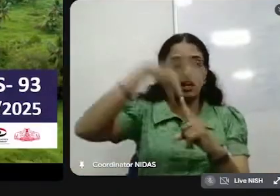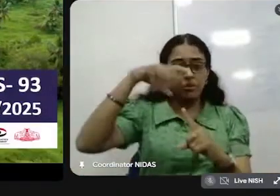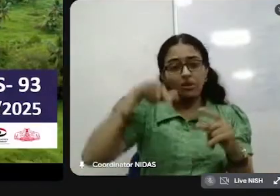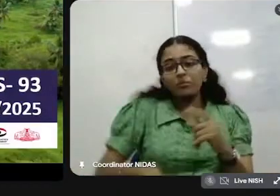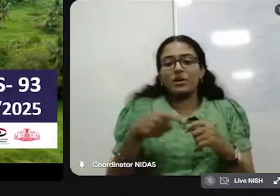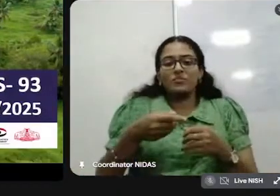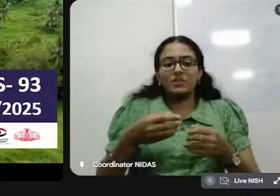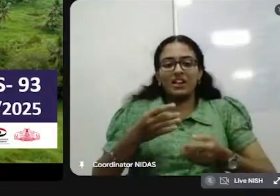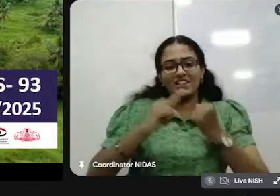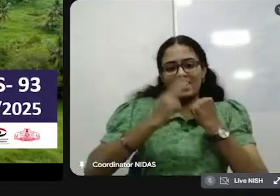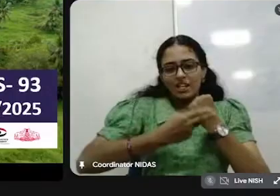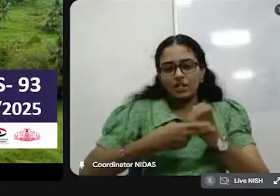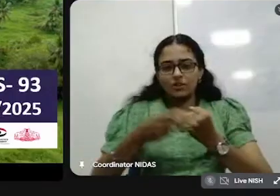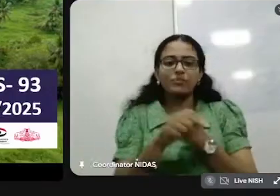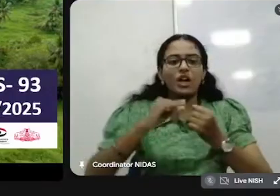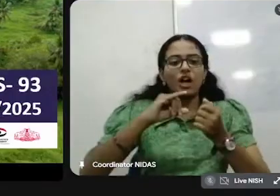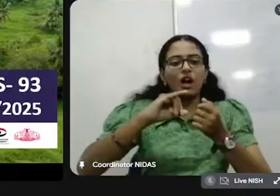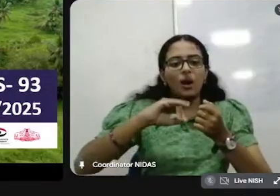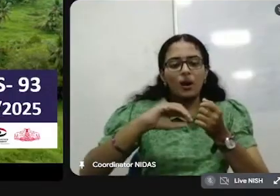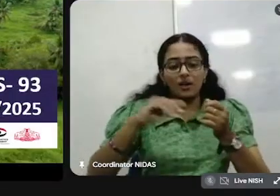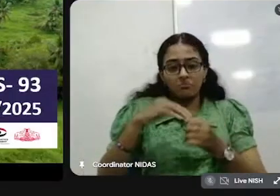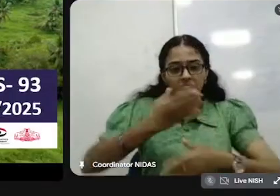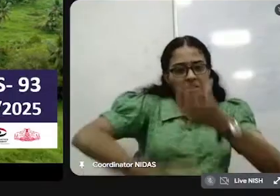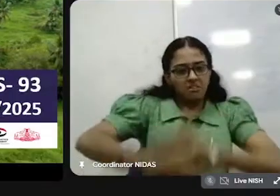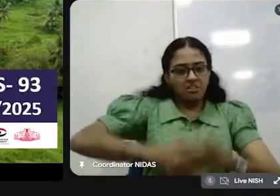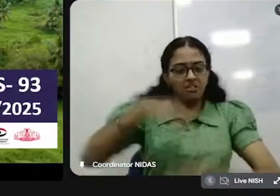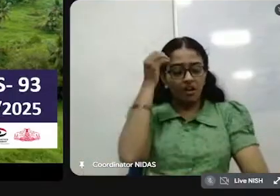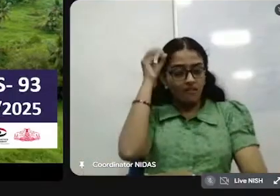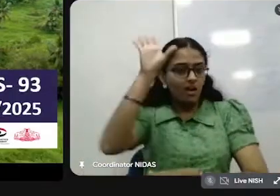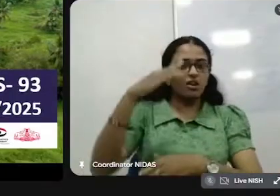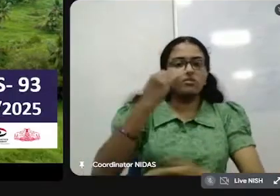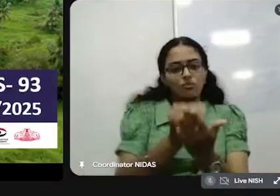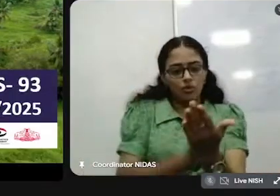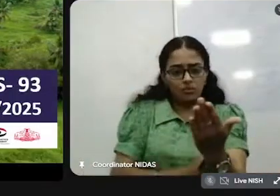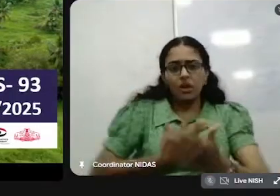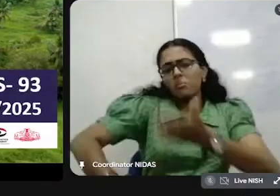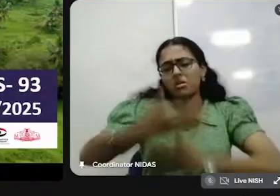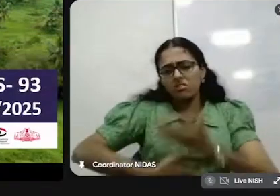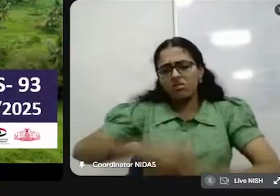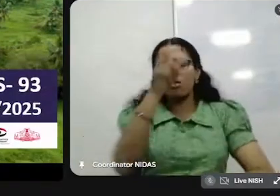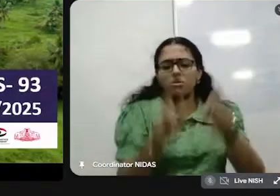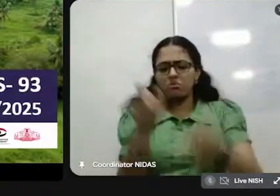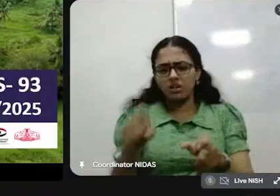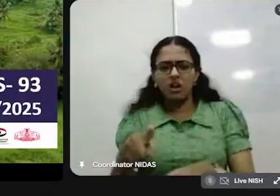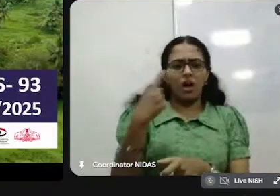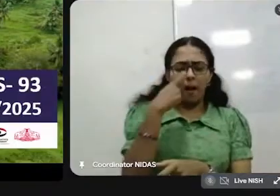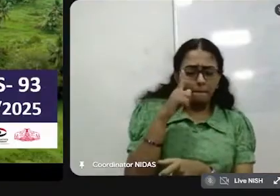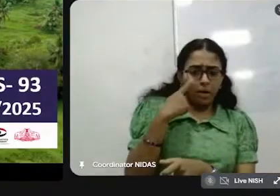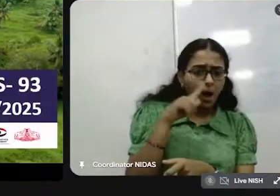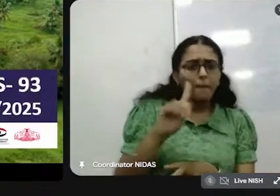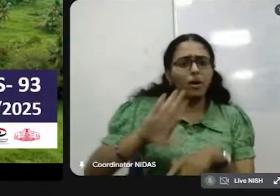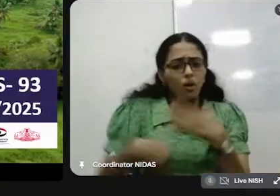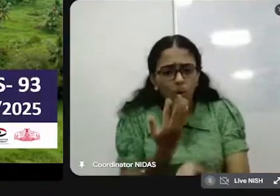2015 മുതൽ നടത്തിവരുന്ന ഭിന്നശേഷി അവബോധന പരിപാടിയാണ് നിഡാസ്. ഭിന്നശേഷിയുള്ളവരെയും അവരുടെ മാതാപിതാക്കളെയും